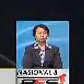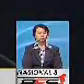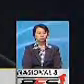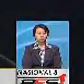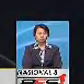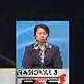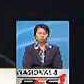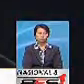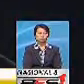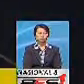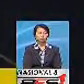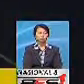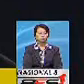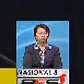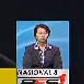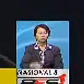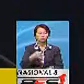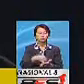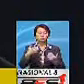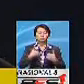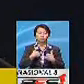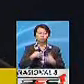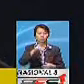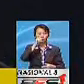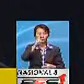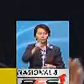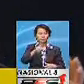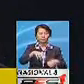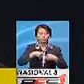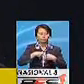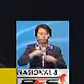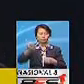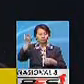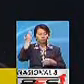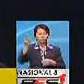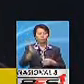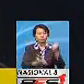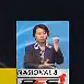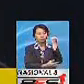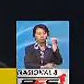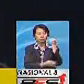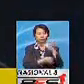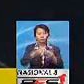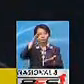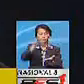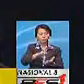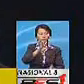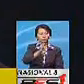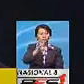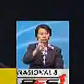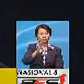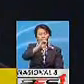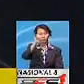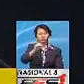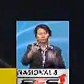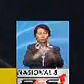It had exceptional results. Overall poverty was reduced from 49% in